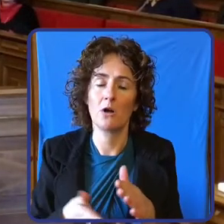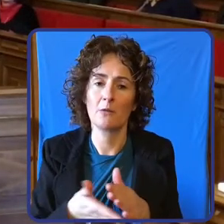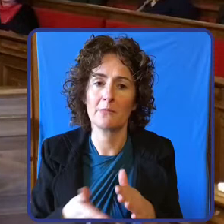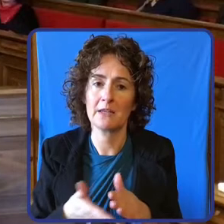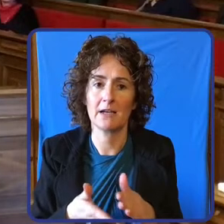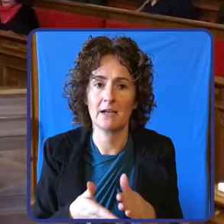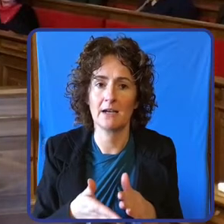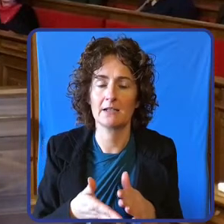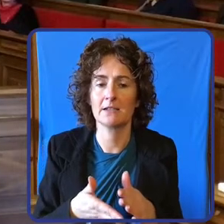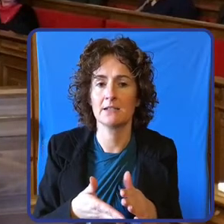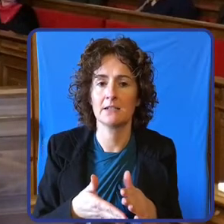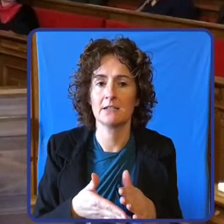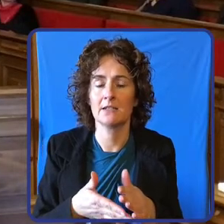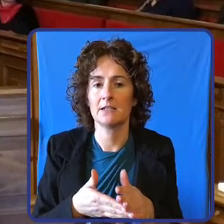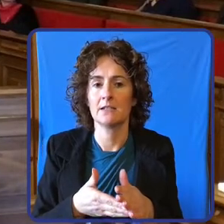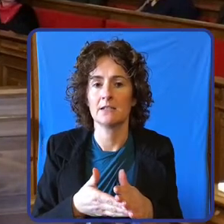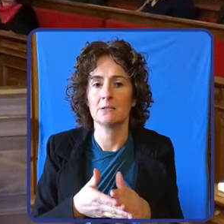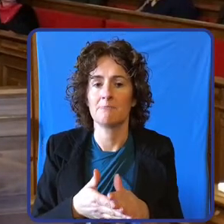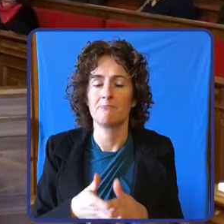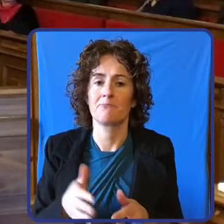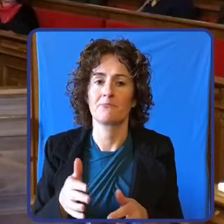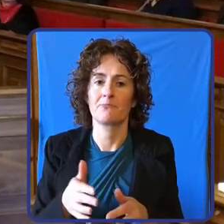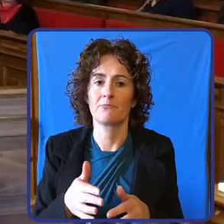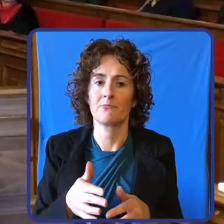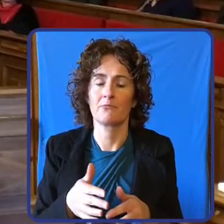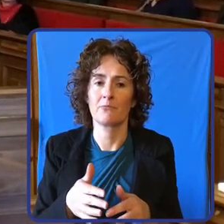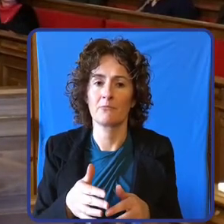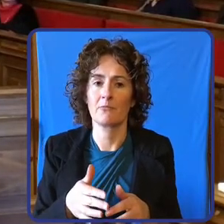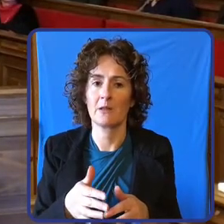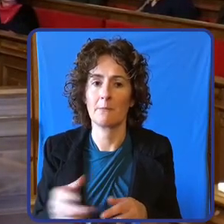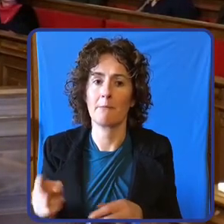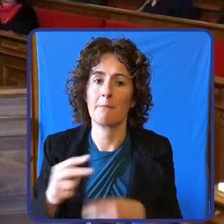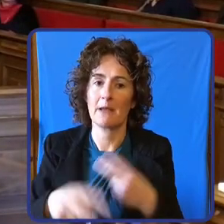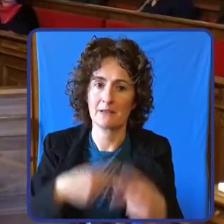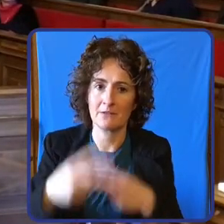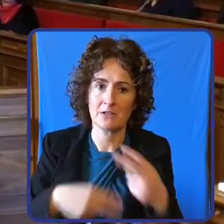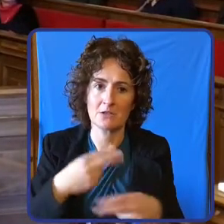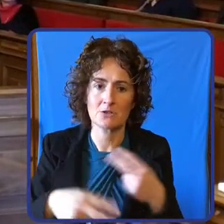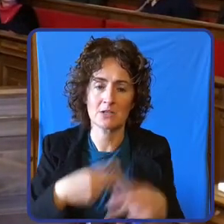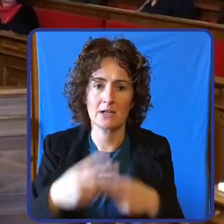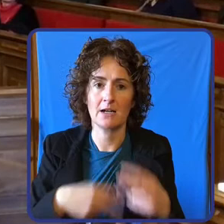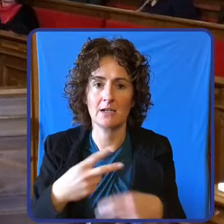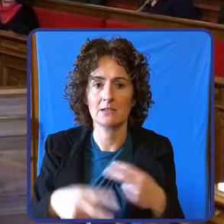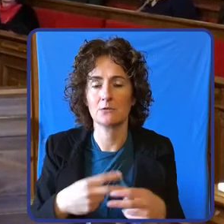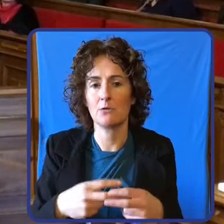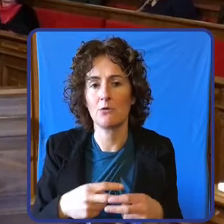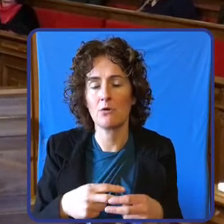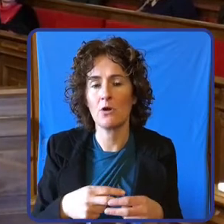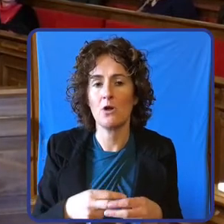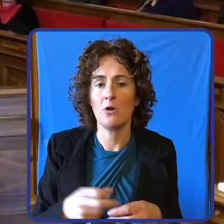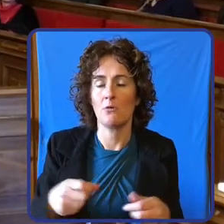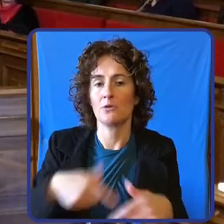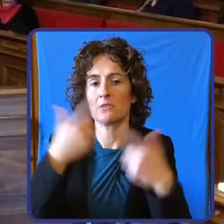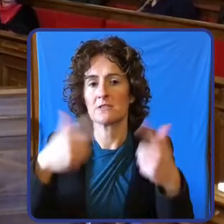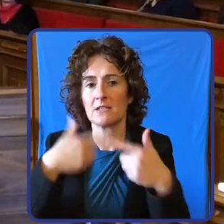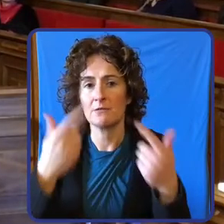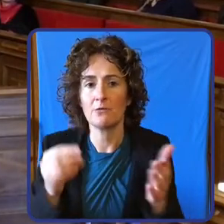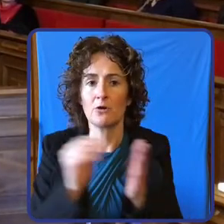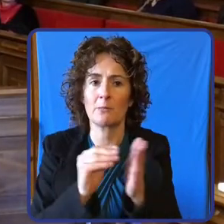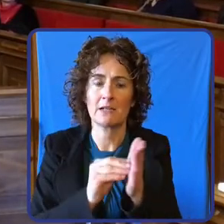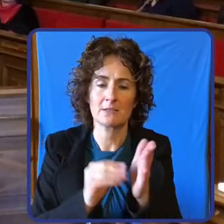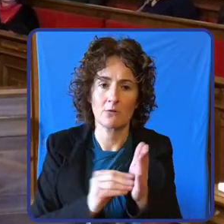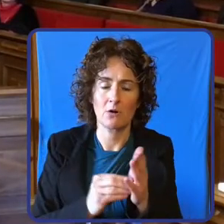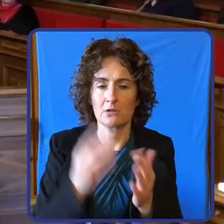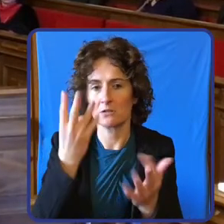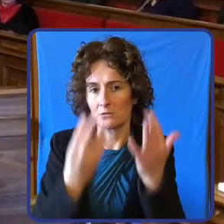megfelelő bizonyosságot kellett szereznünk arról, hogy az előterjesztés szerinti feltevések, információk, adatok,